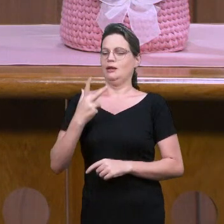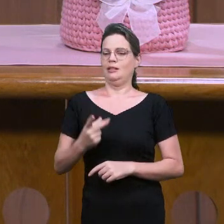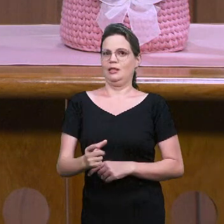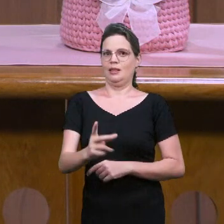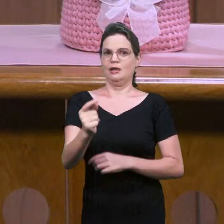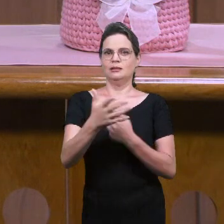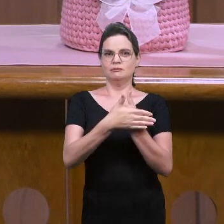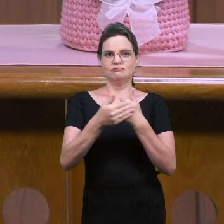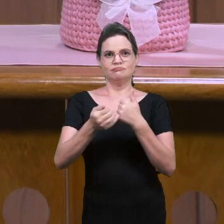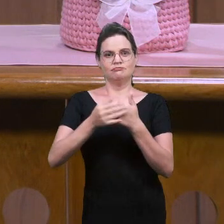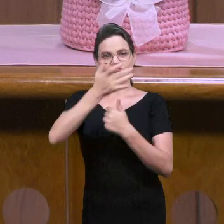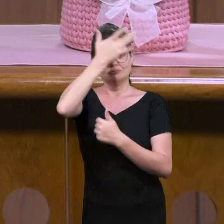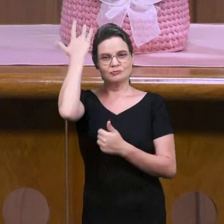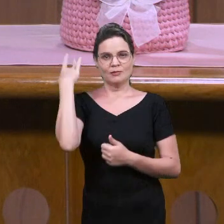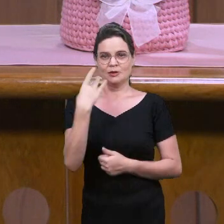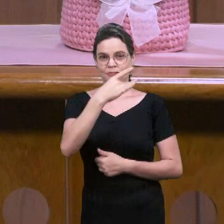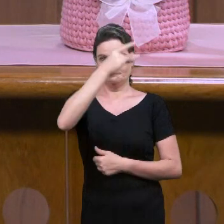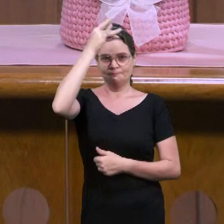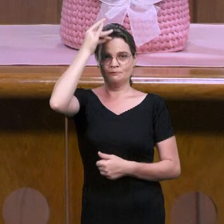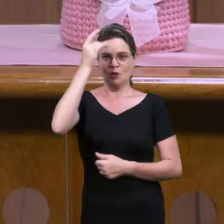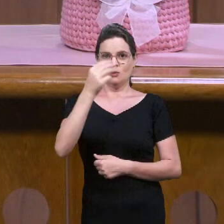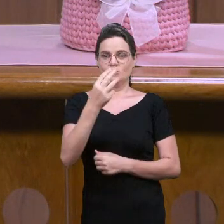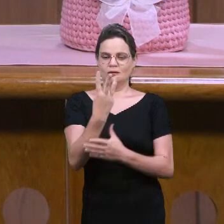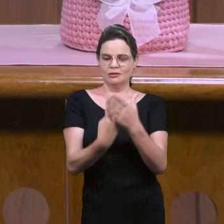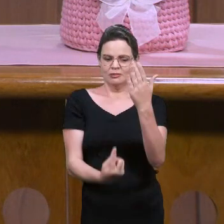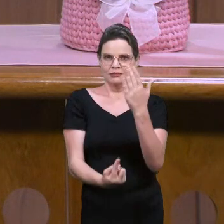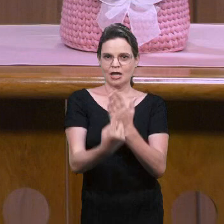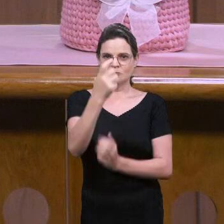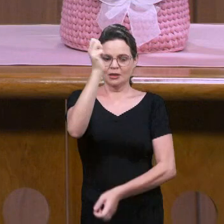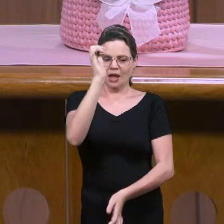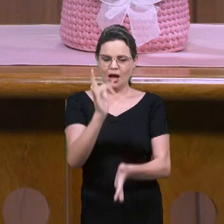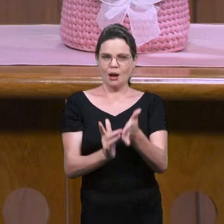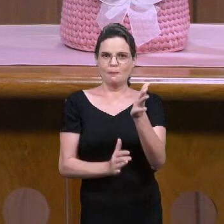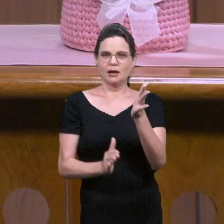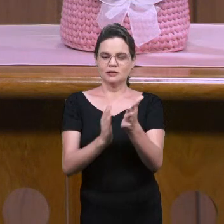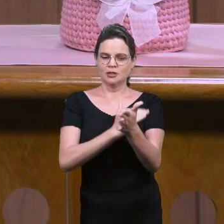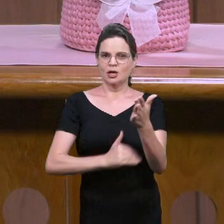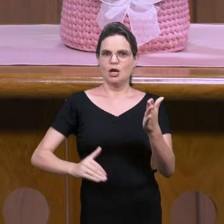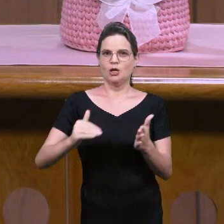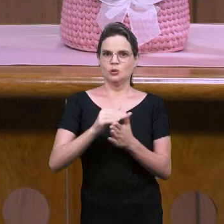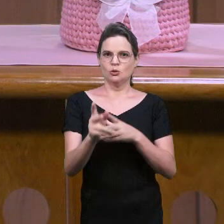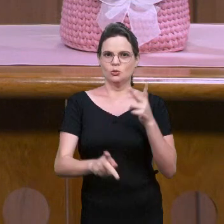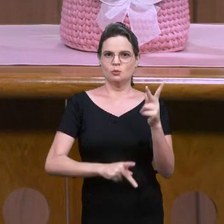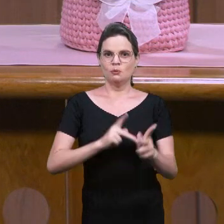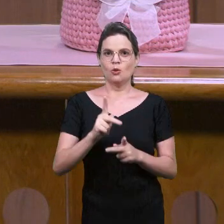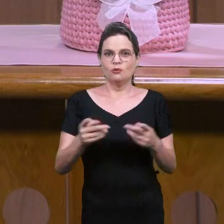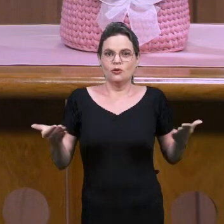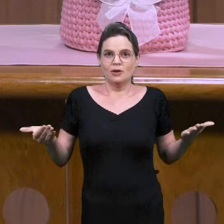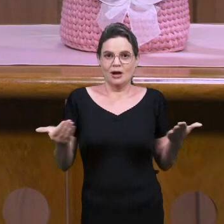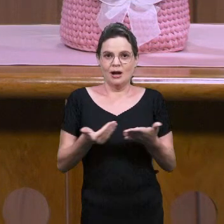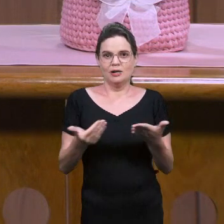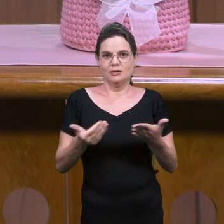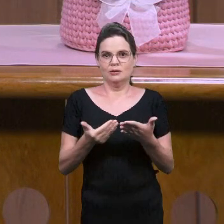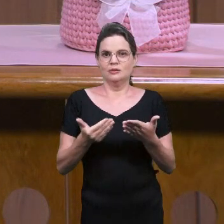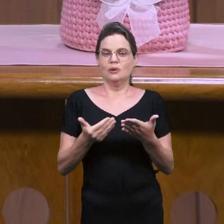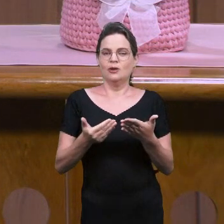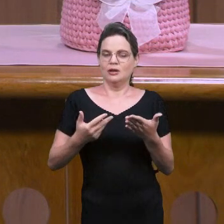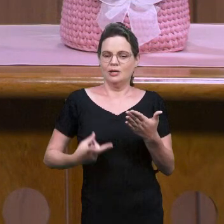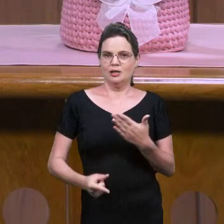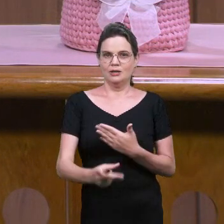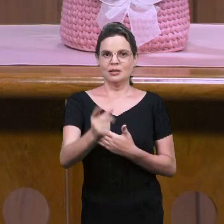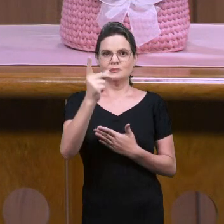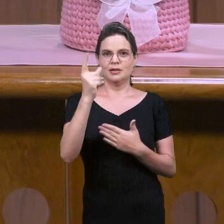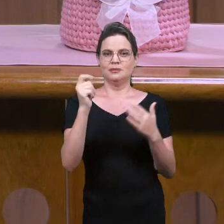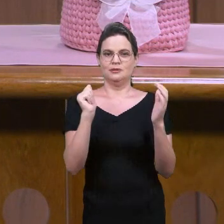les douces, sainte, éternelle consolation du Saint-Esprit reste sur vous et sur tout le peuple de Dieu, depuis